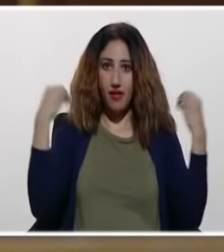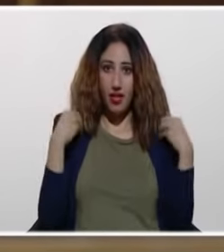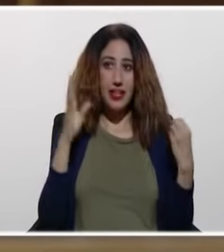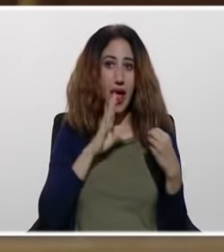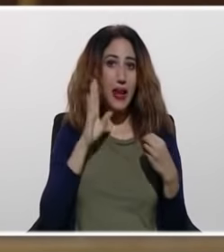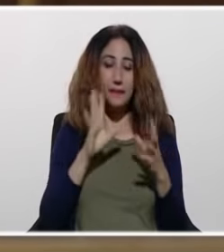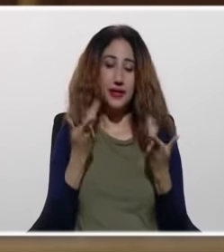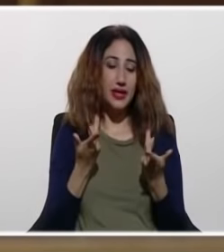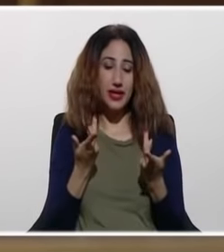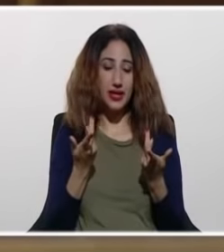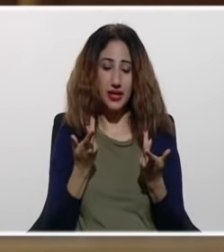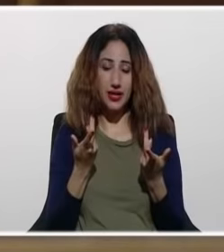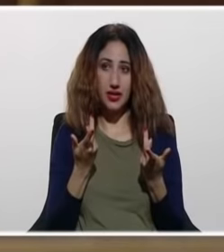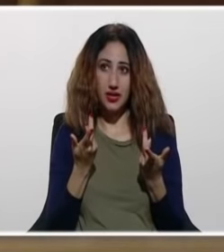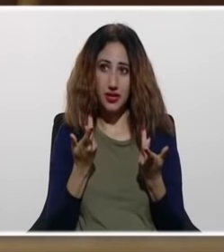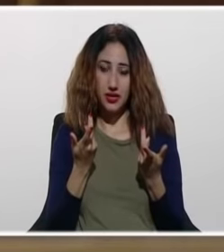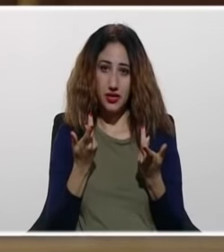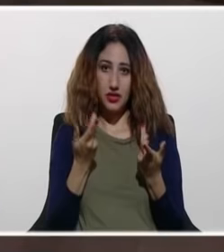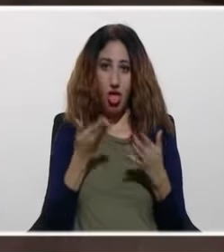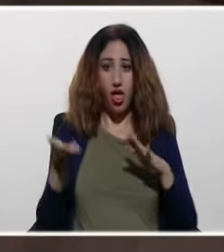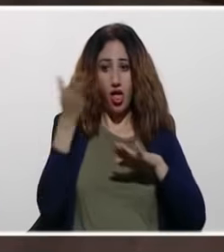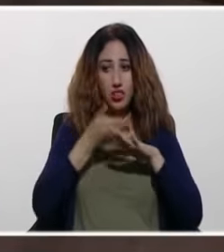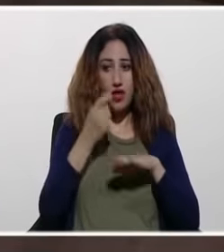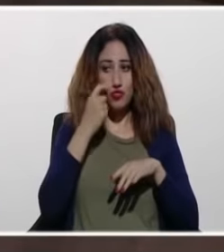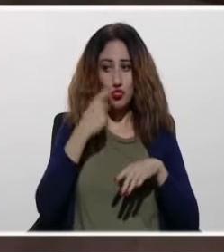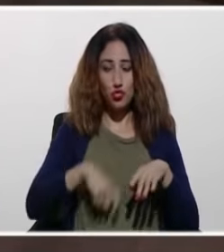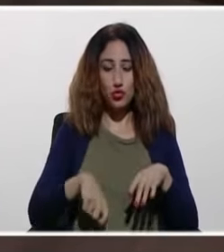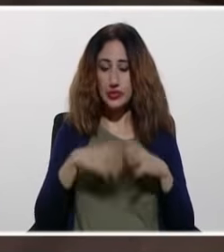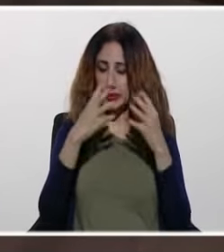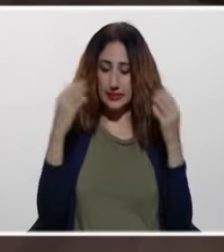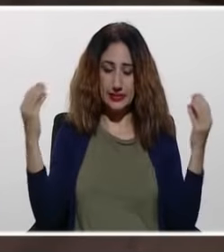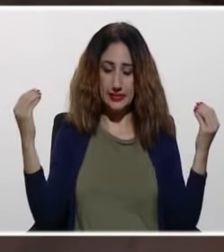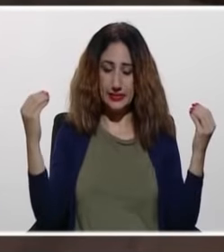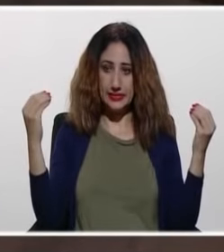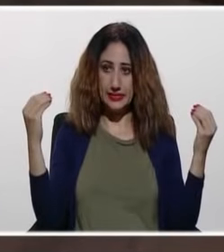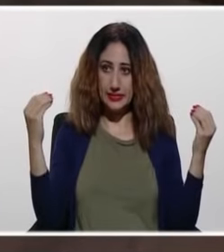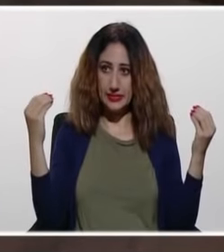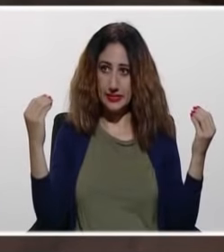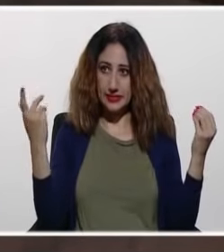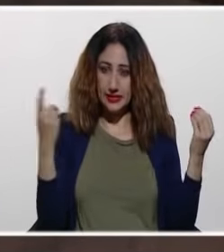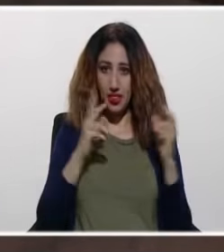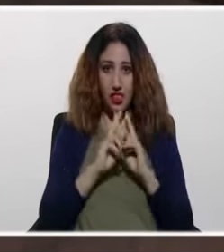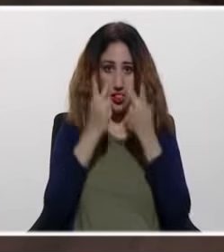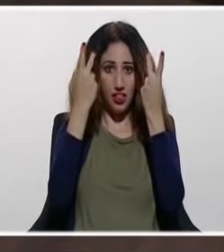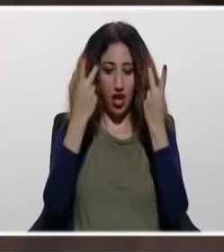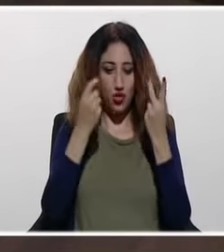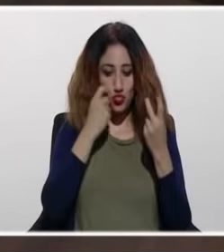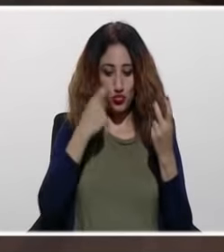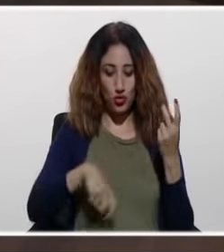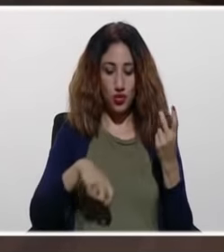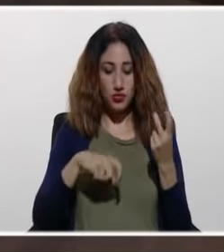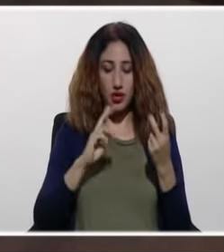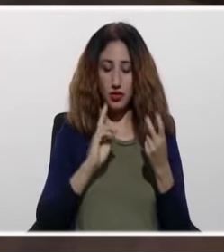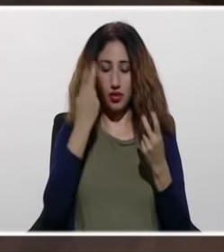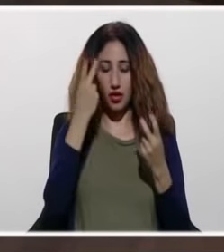ايه اللي اضاف لشخصيتك؟ لا هو اضاف كتير. زي يعني انا واثق ان في تغير تام حصل في شخصيتك. اه